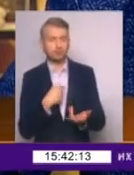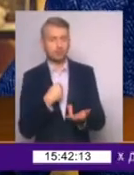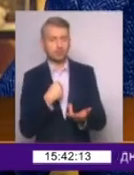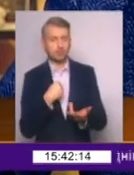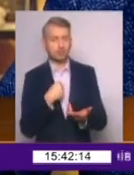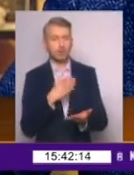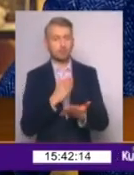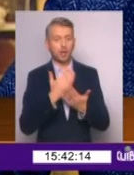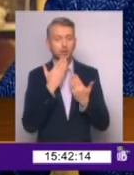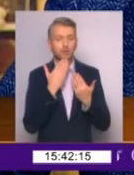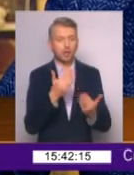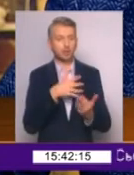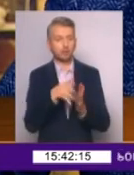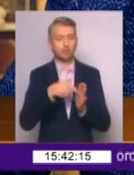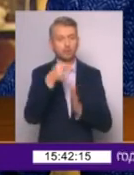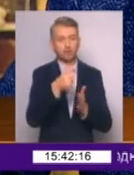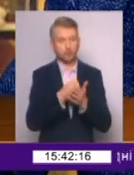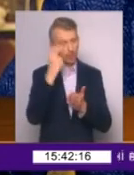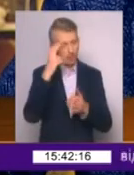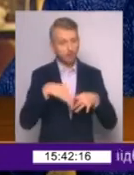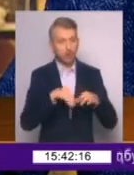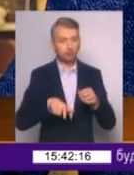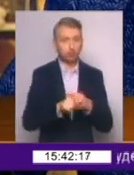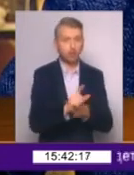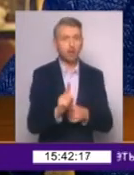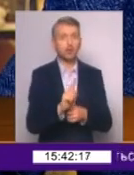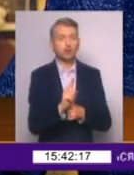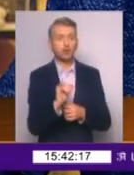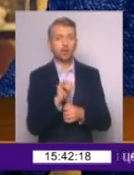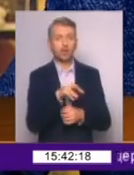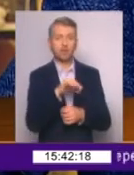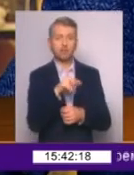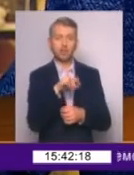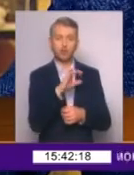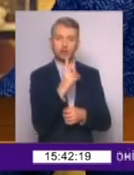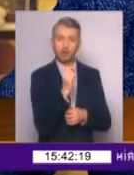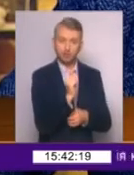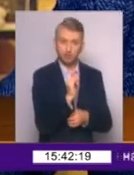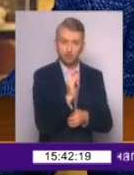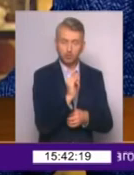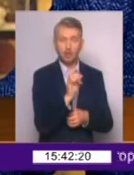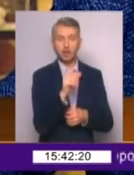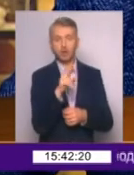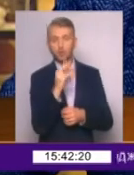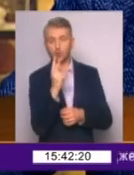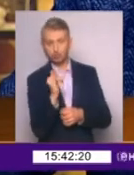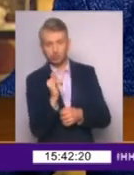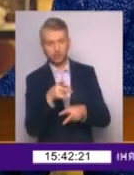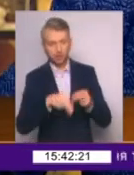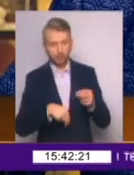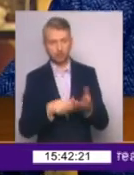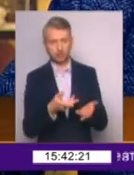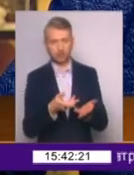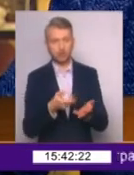скажімо, звернення подавав до Київавтодору, щоб і Милославську, і от Радунську все-таки закінчили і до Бальзака, тому що